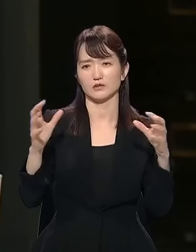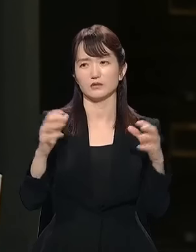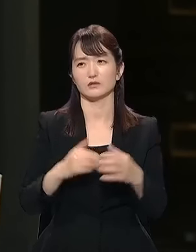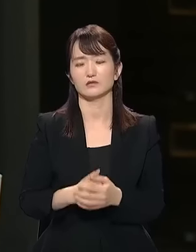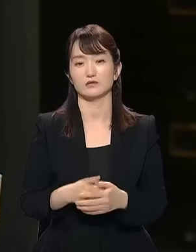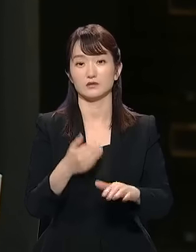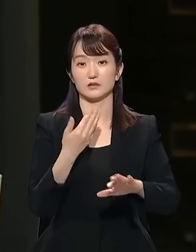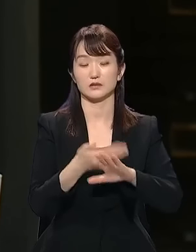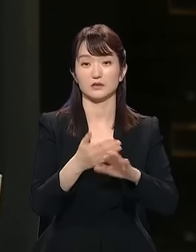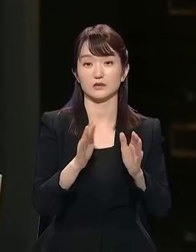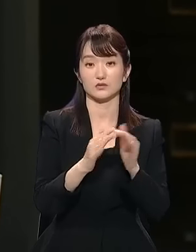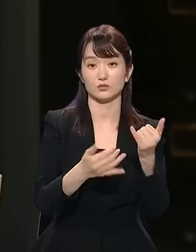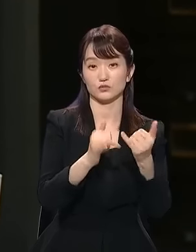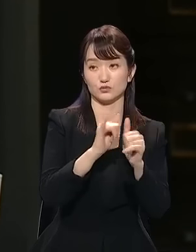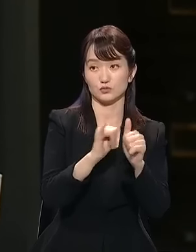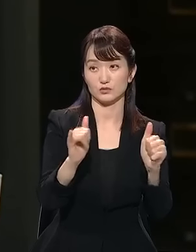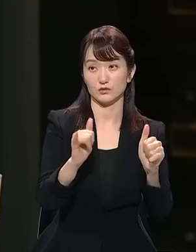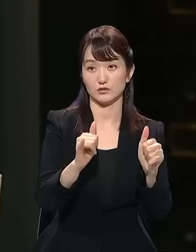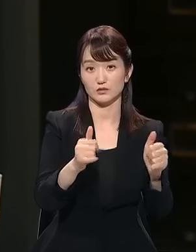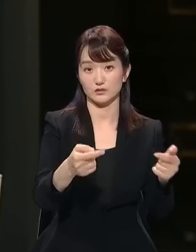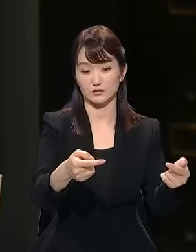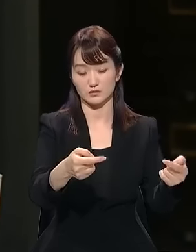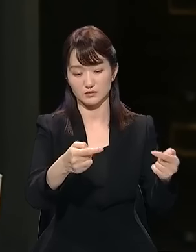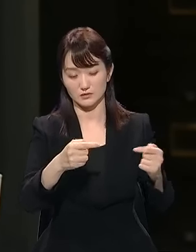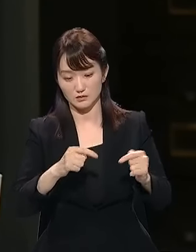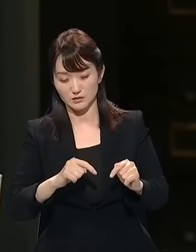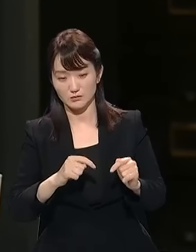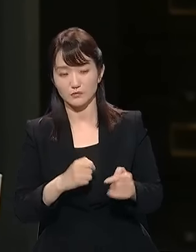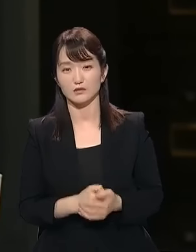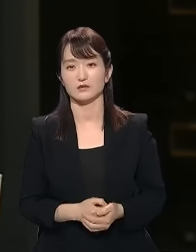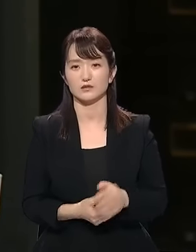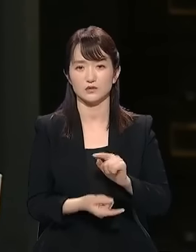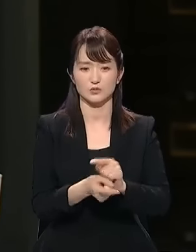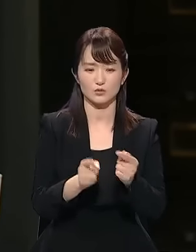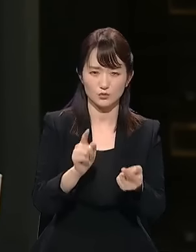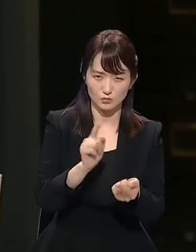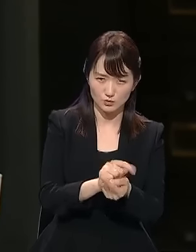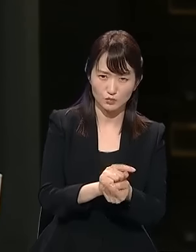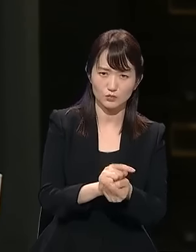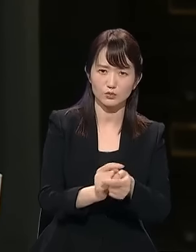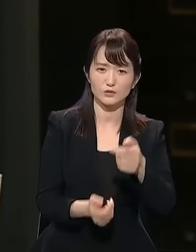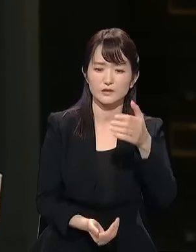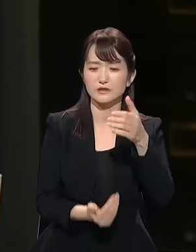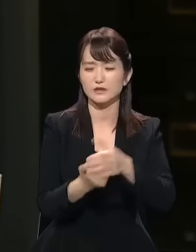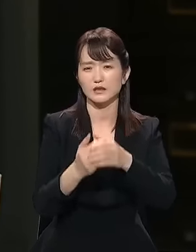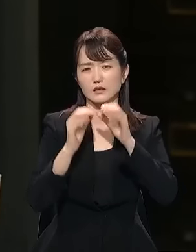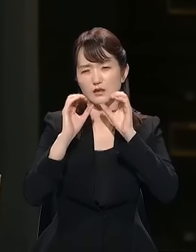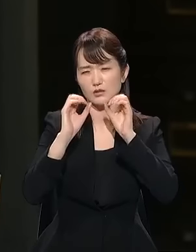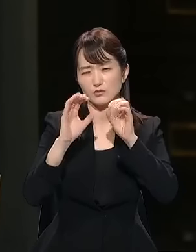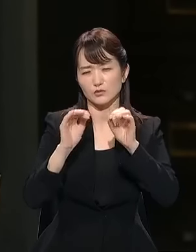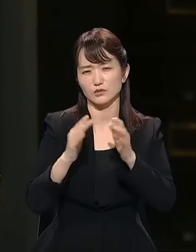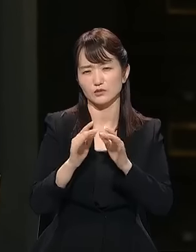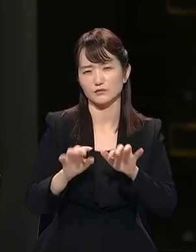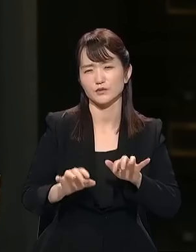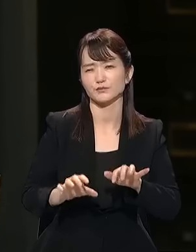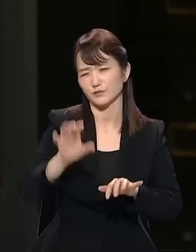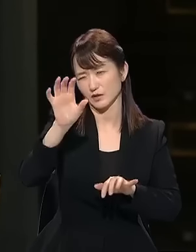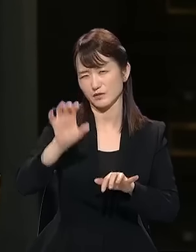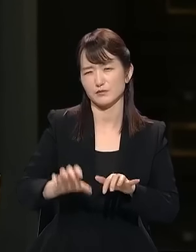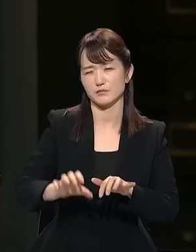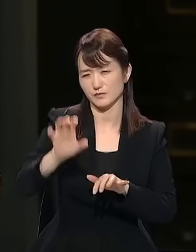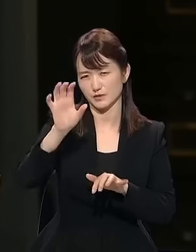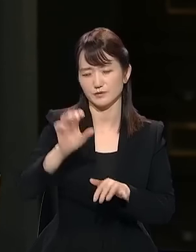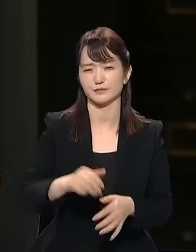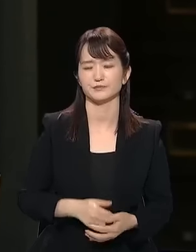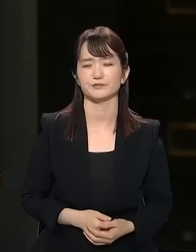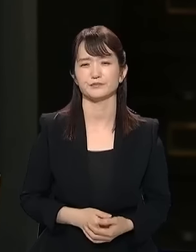다른 유튜버들이 막 앞서니 거 거니 막 폭로에 나서면서 좀 커지고